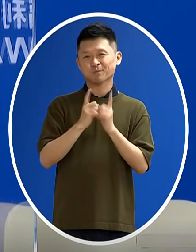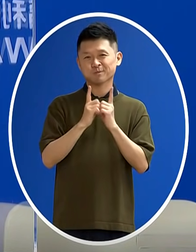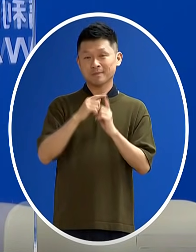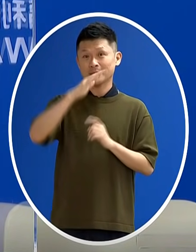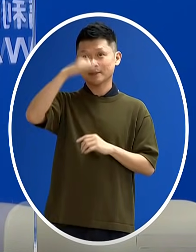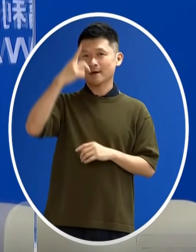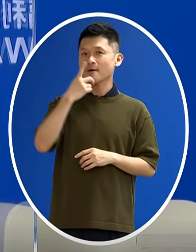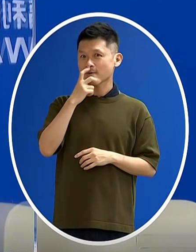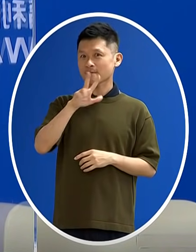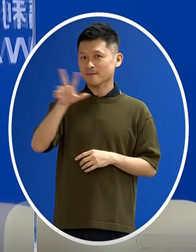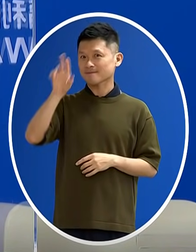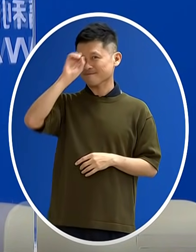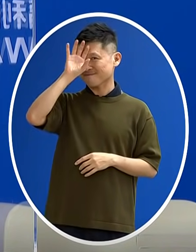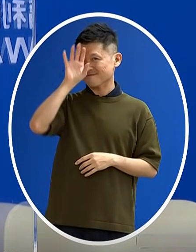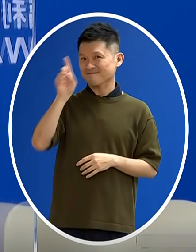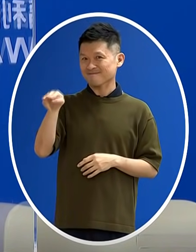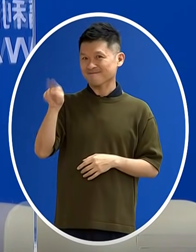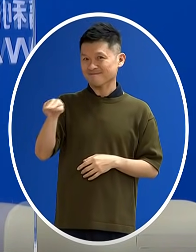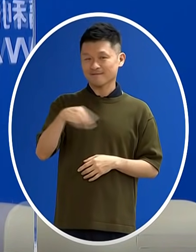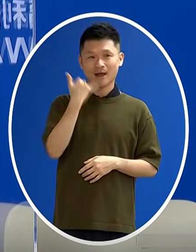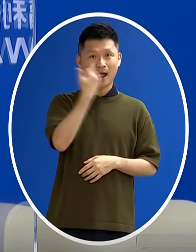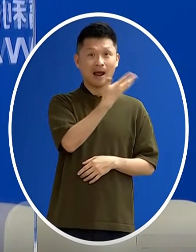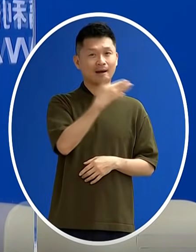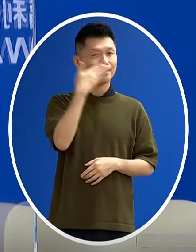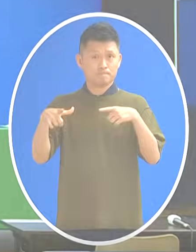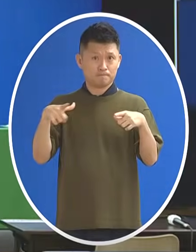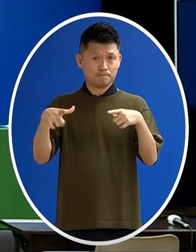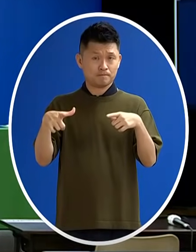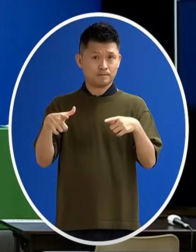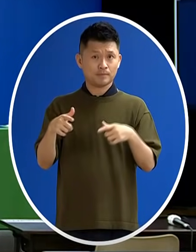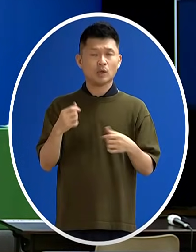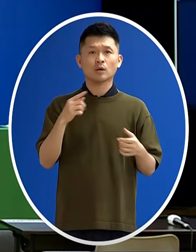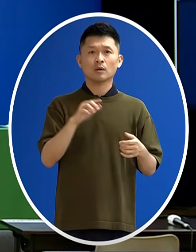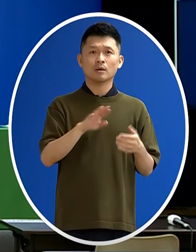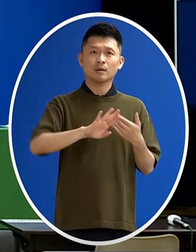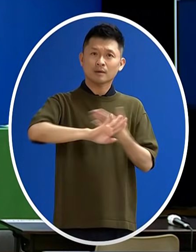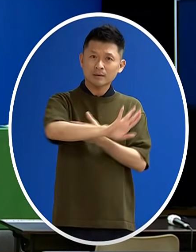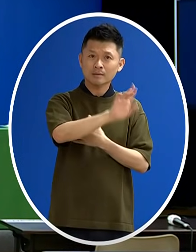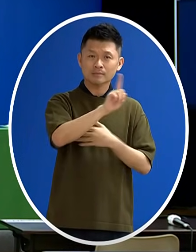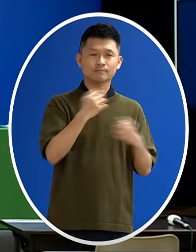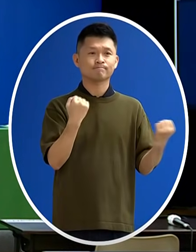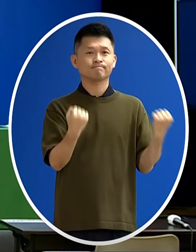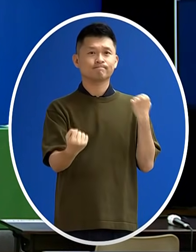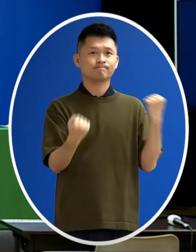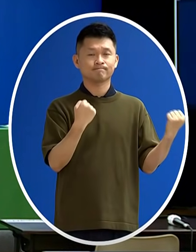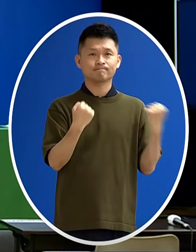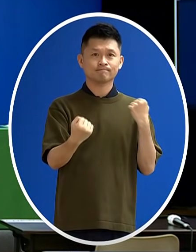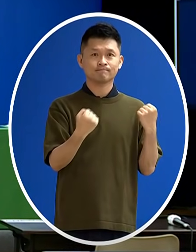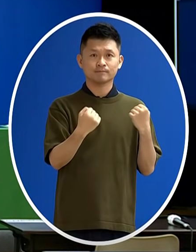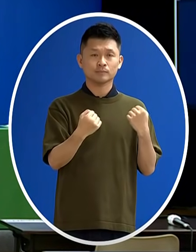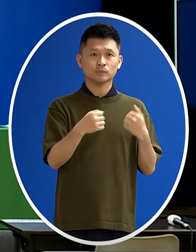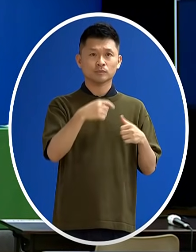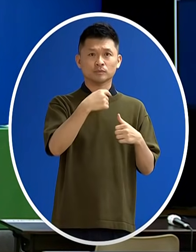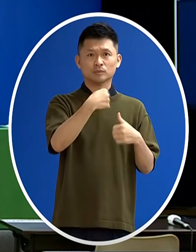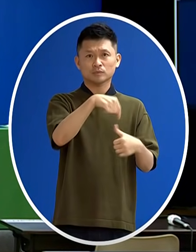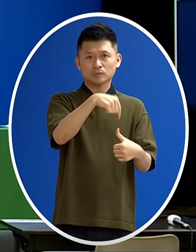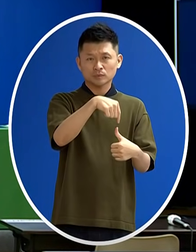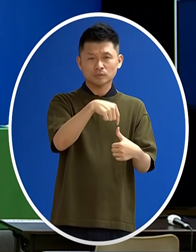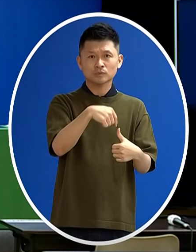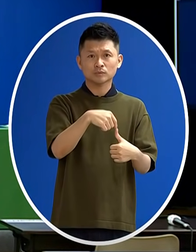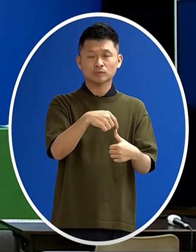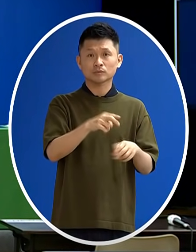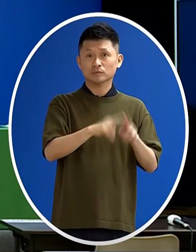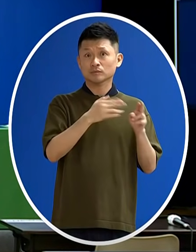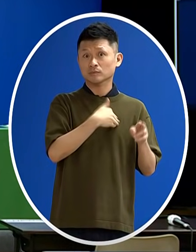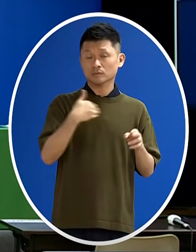绿的还是蓝的，很有所差别。 健身房它不接触教学就可以来开放，可是其实健